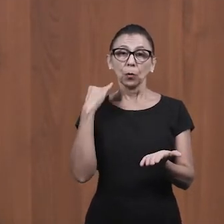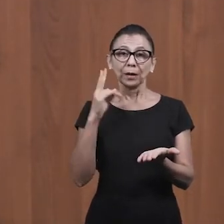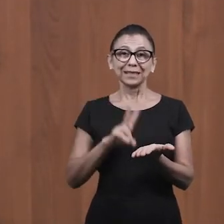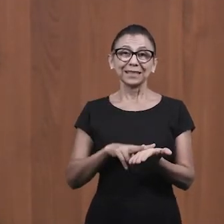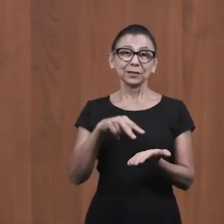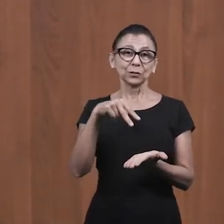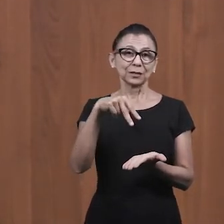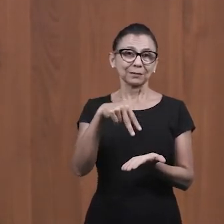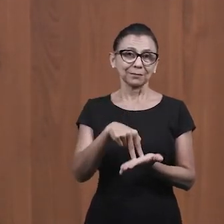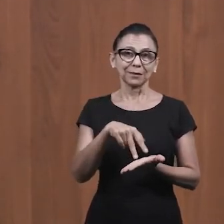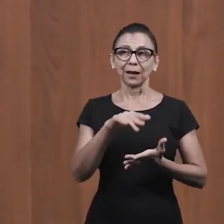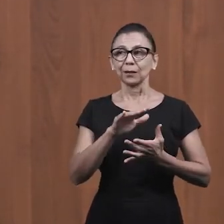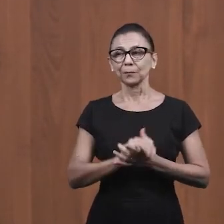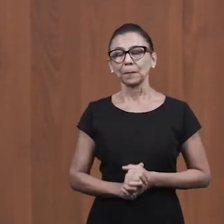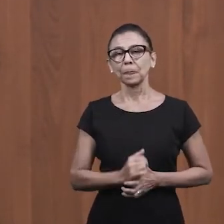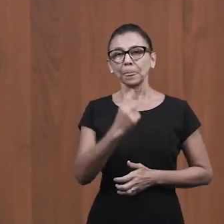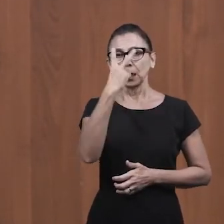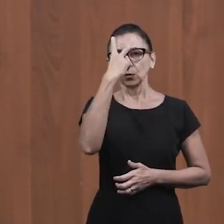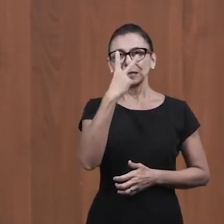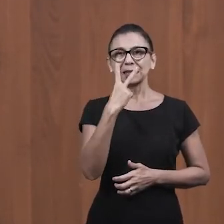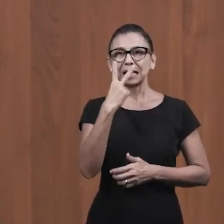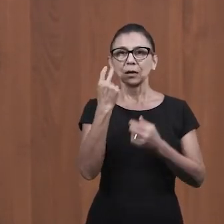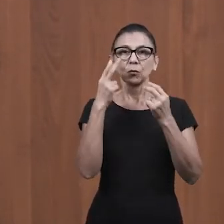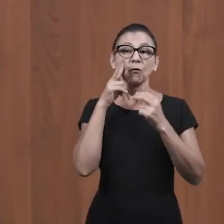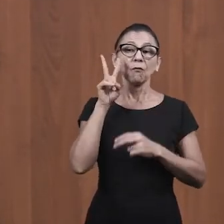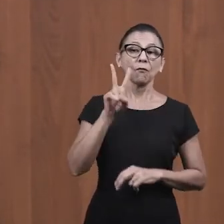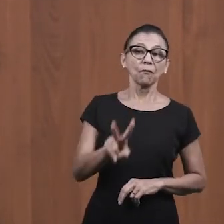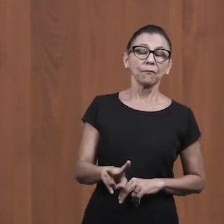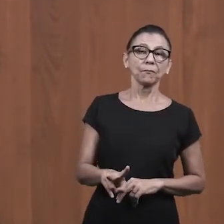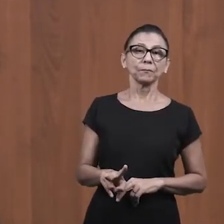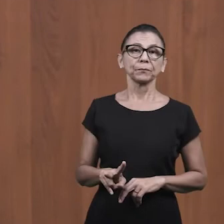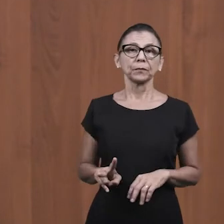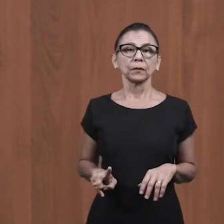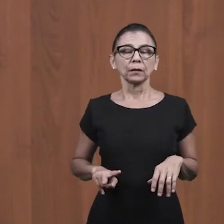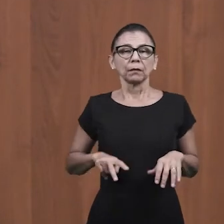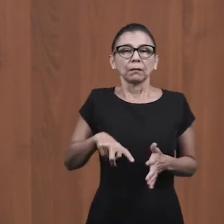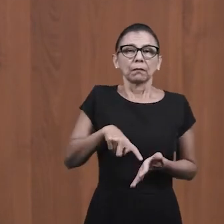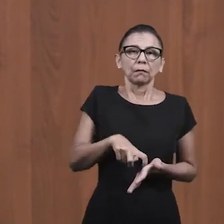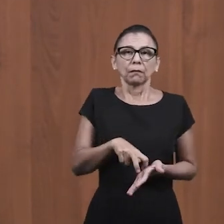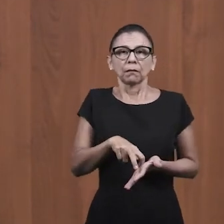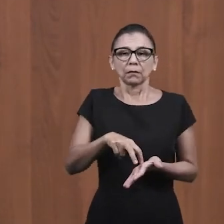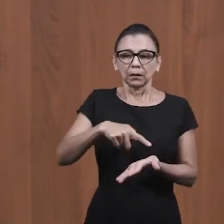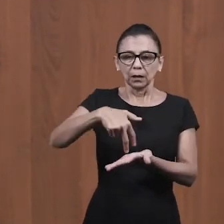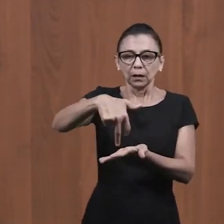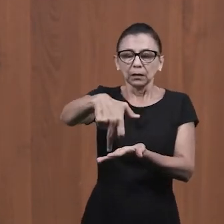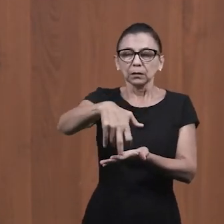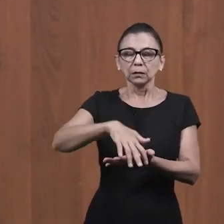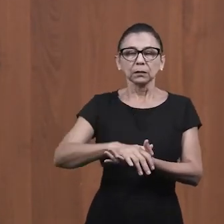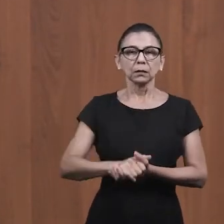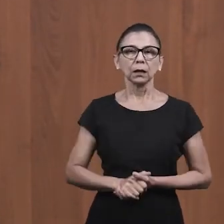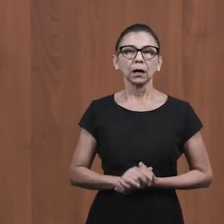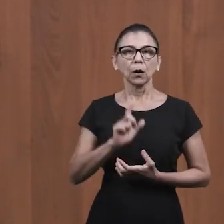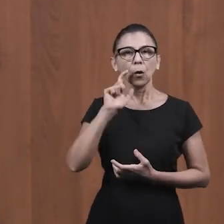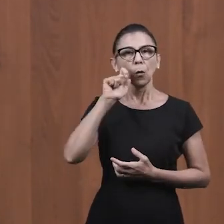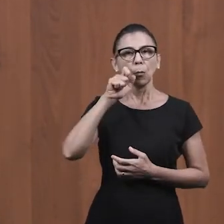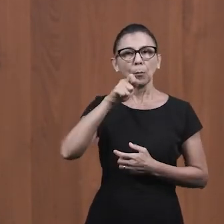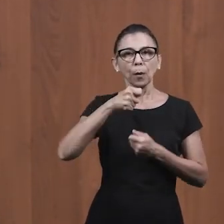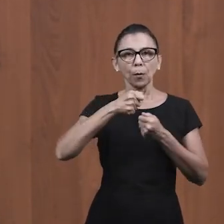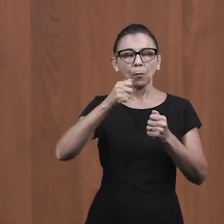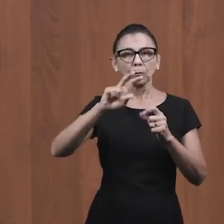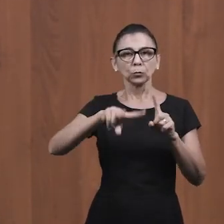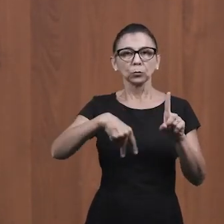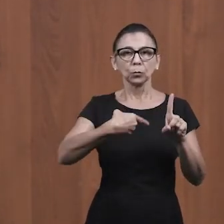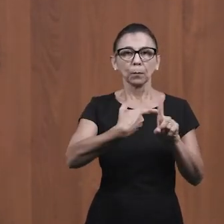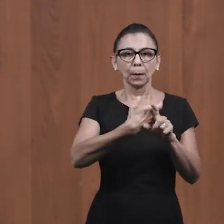déjà, donner la vue à des aveugles, le paralytique, marcher, multiplier le pain et